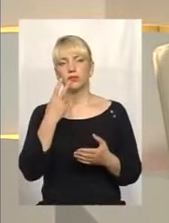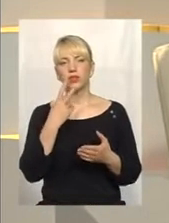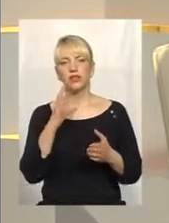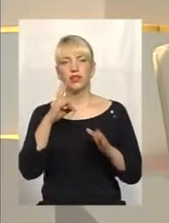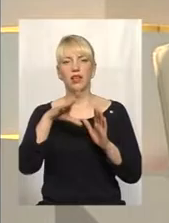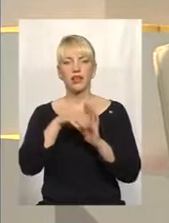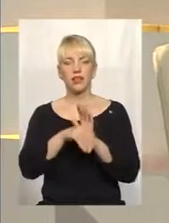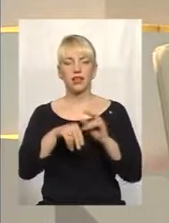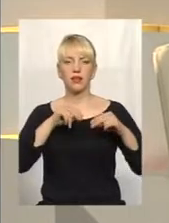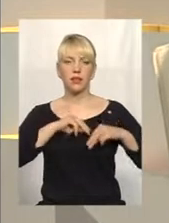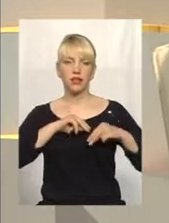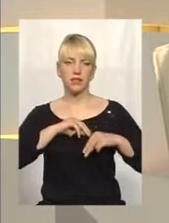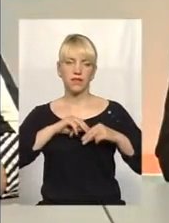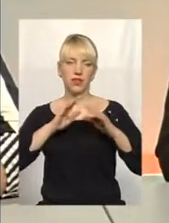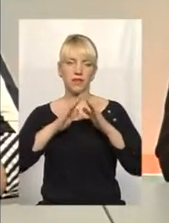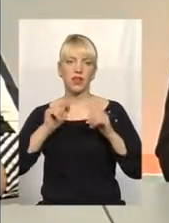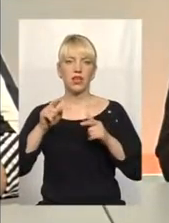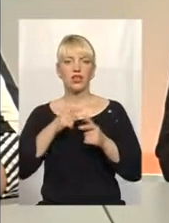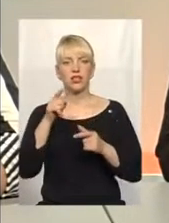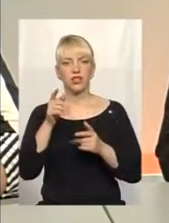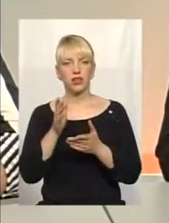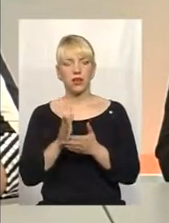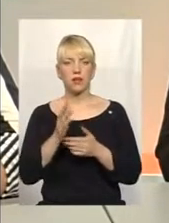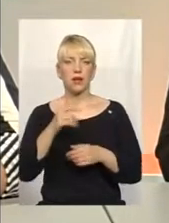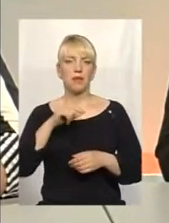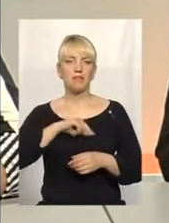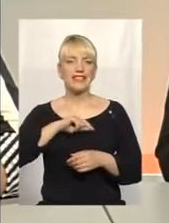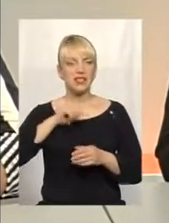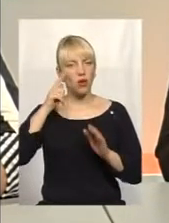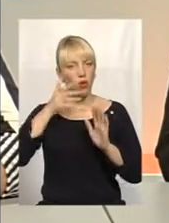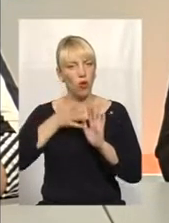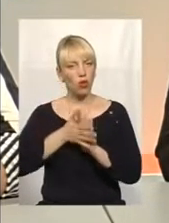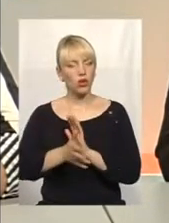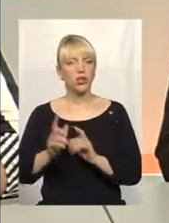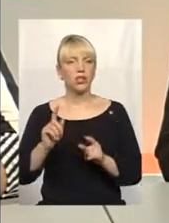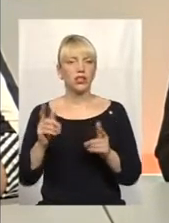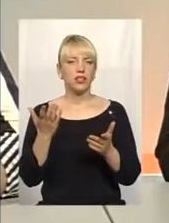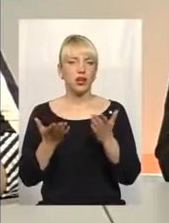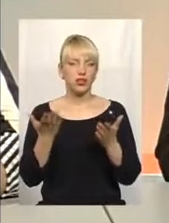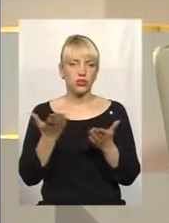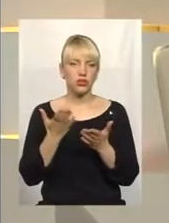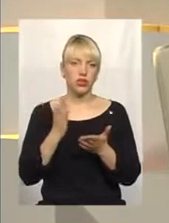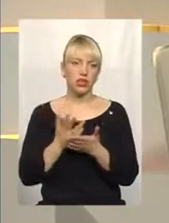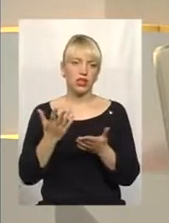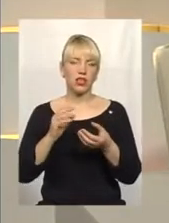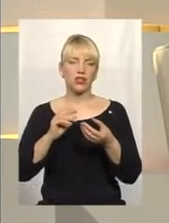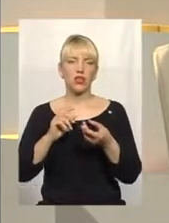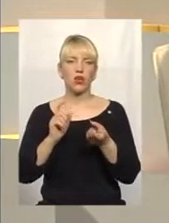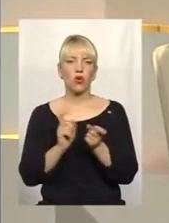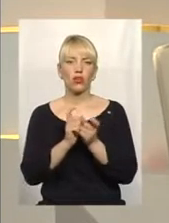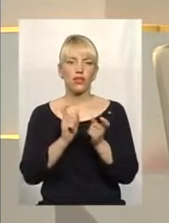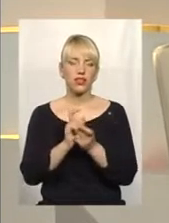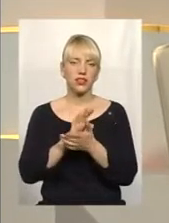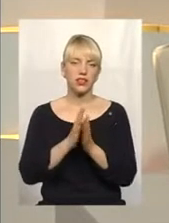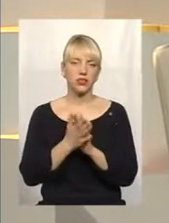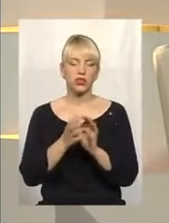працівників табору, чи є там психолог або людина, яка може допомогти дитині в разі конфліктної ситуації вирішити